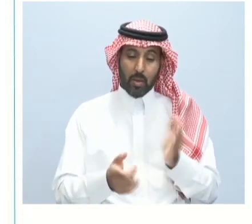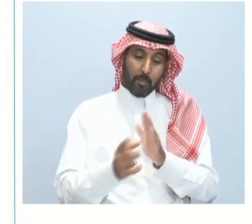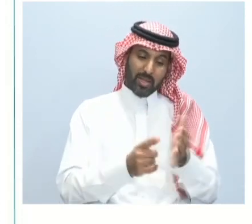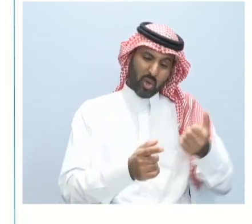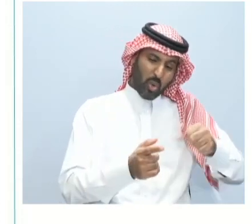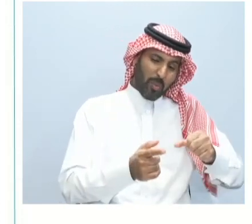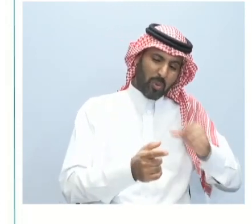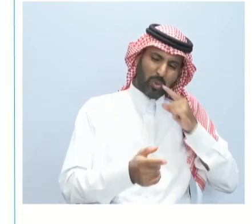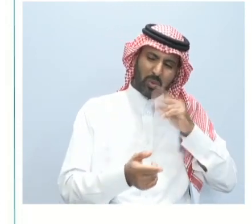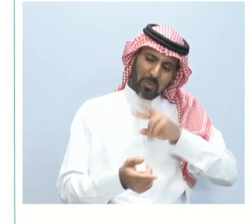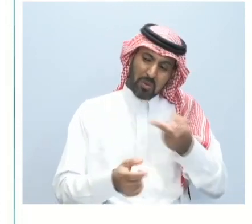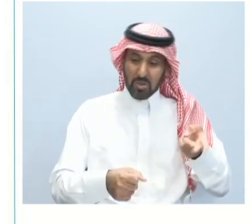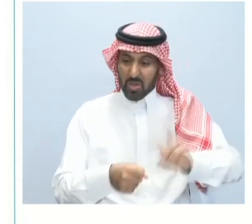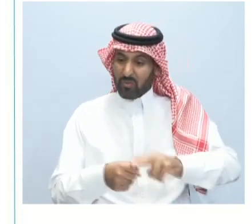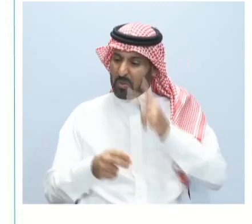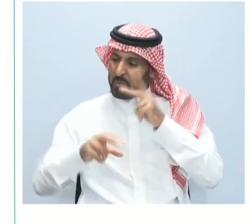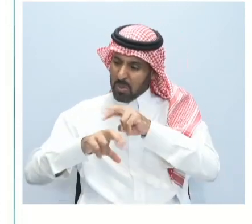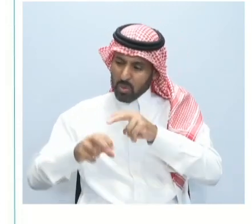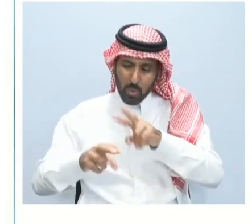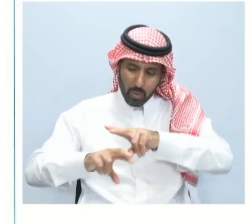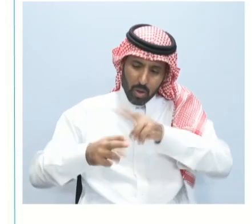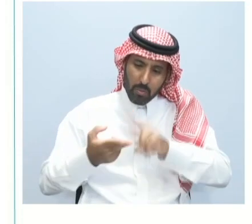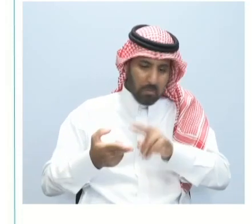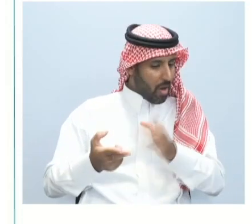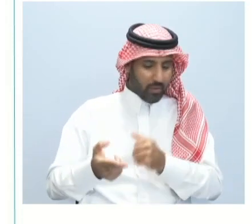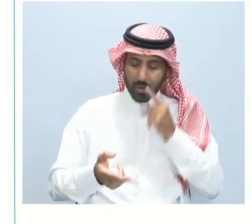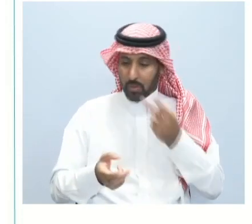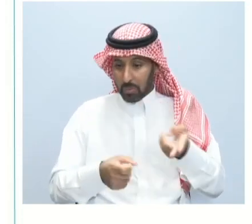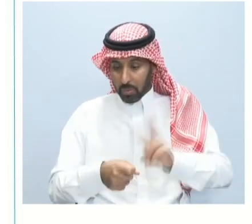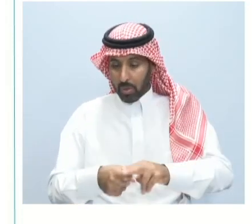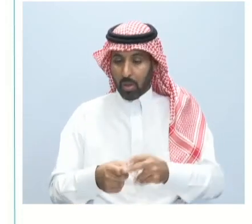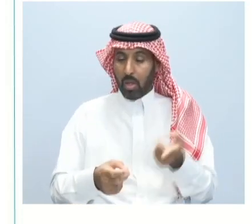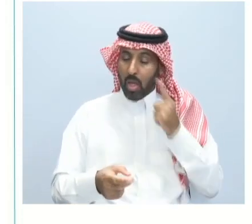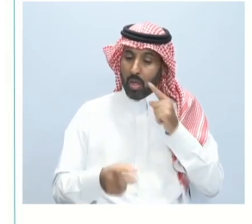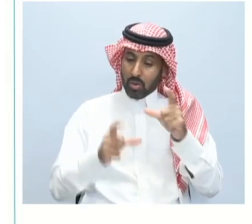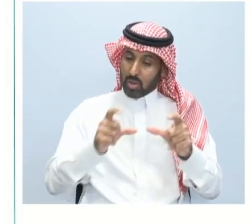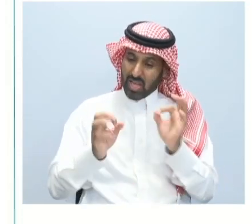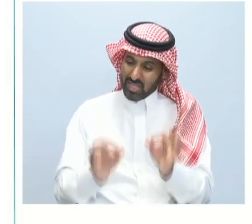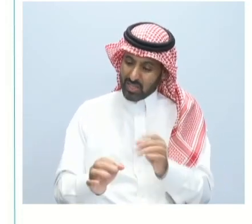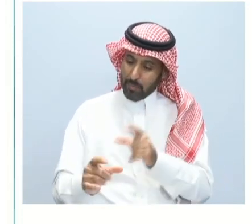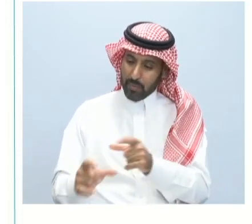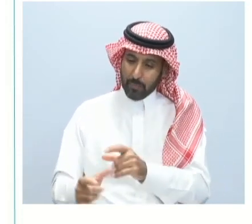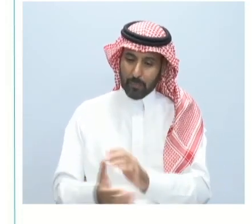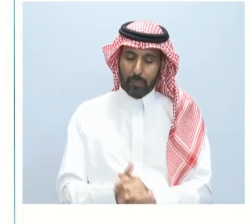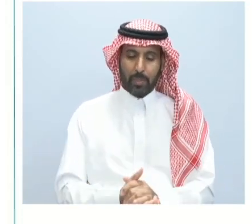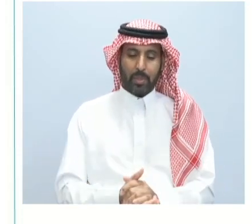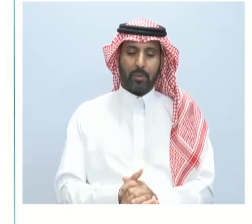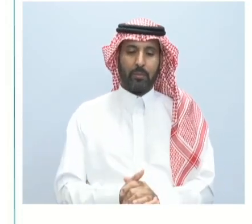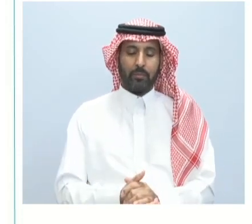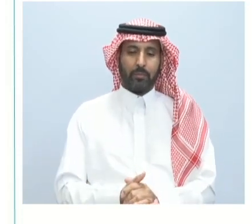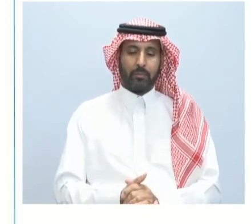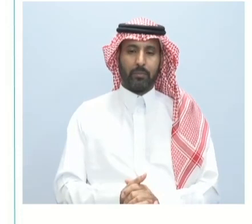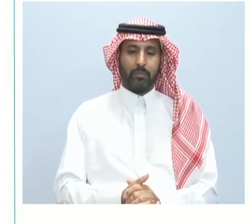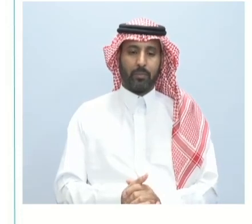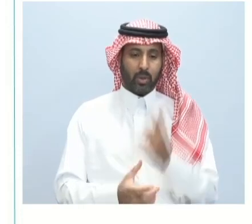الاستقرار وقد تفشل في الوصول الى الحل الامثل وضروره تحديد المعايير المناسبه